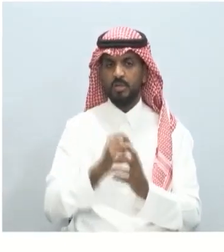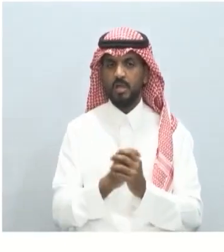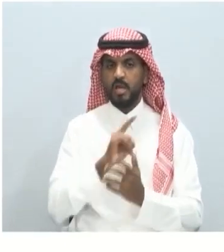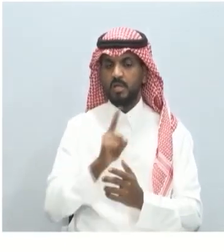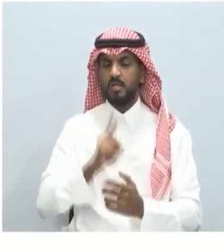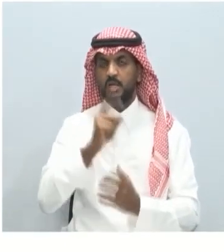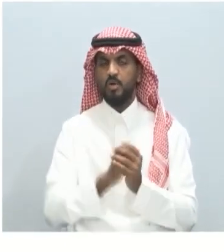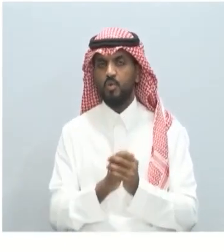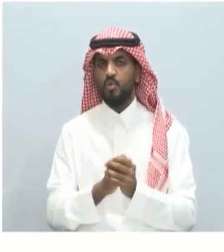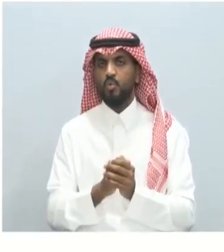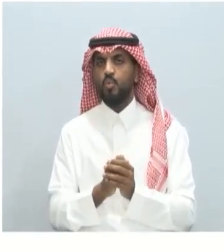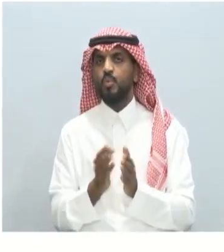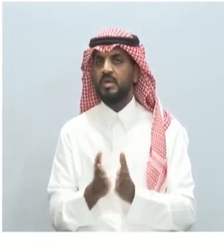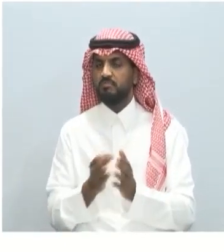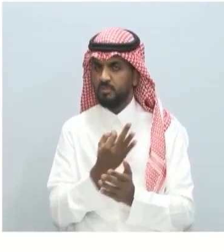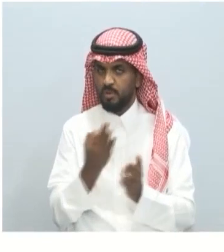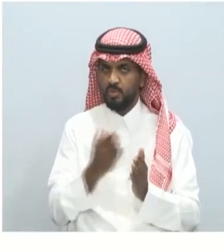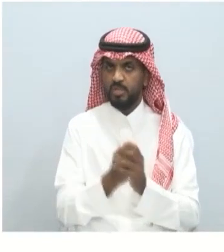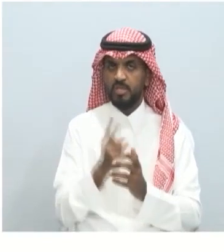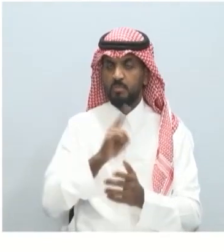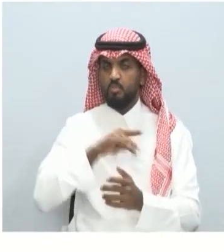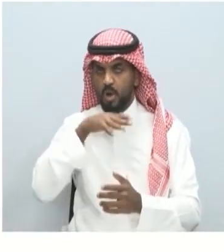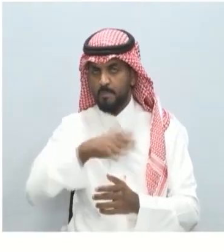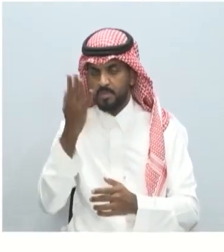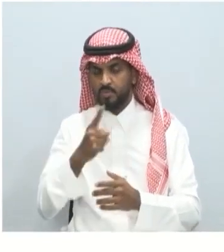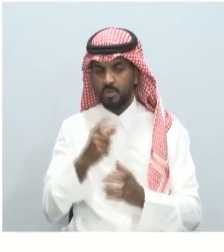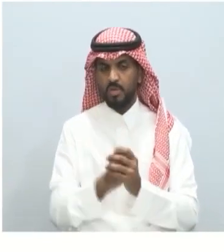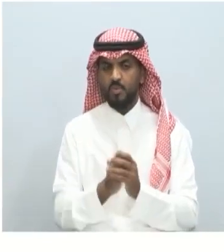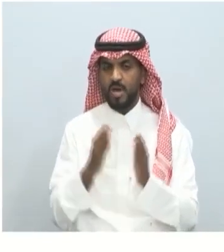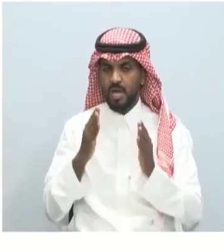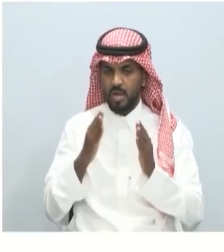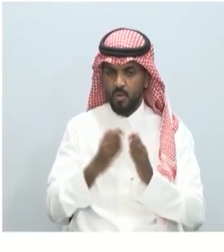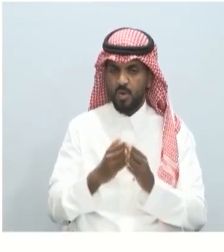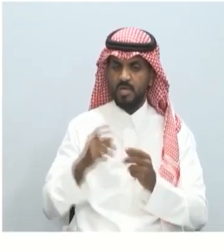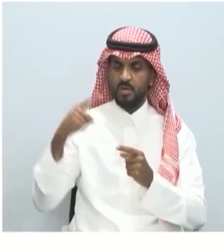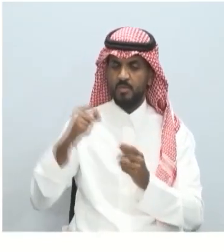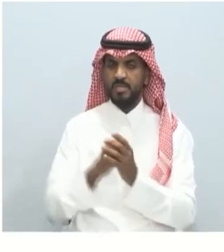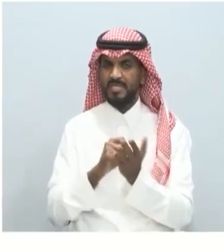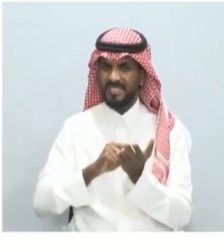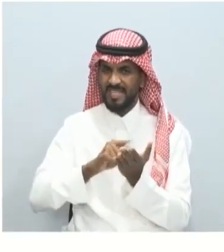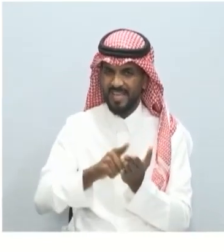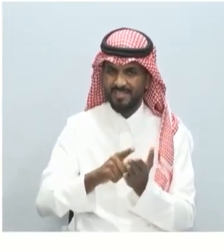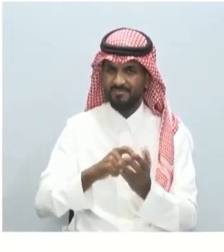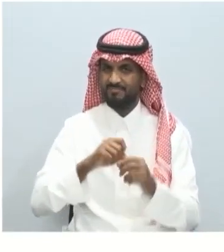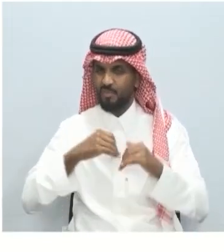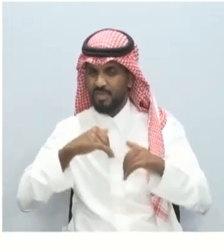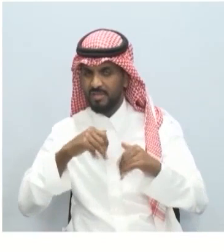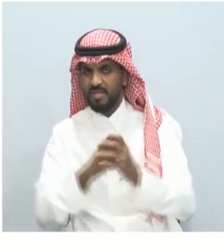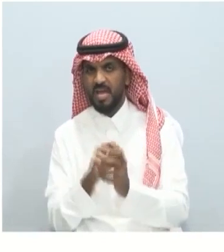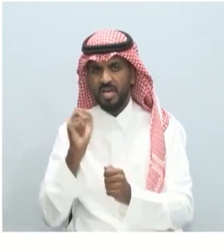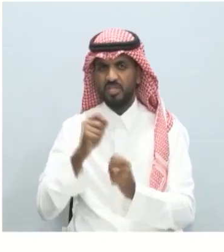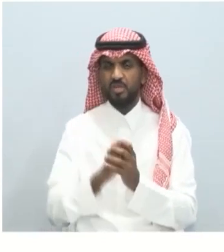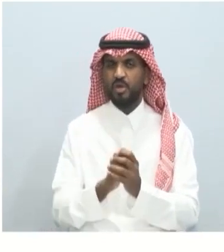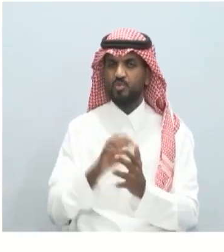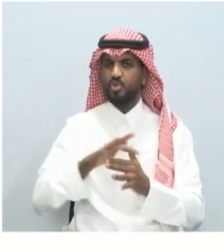لا اله الا الله ويتبع شهاده ان محمدا رسول الله واقلها ثوابا ازاله المؤذيات عن الطريق من حجر وشوك